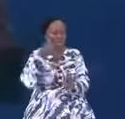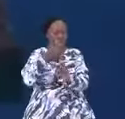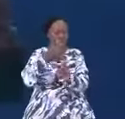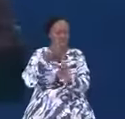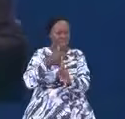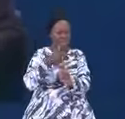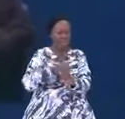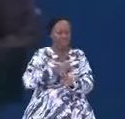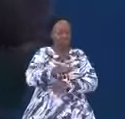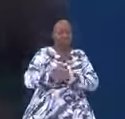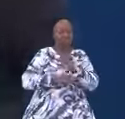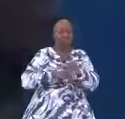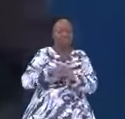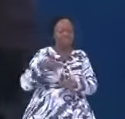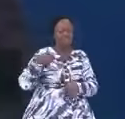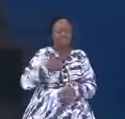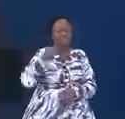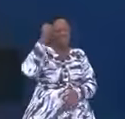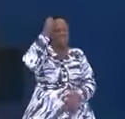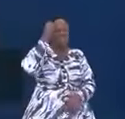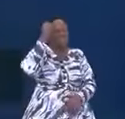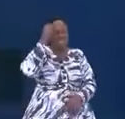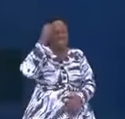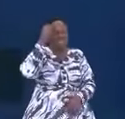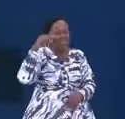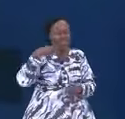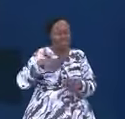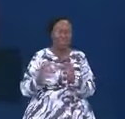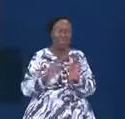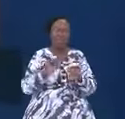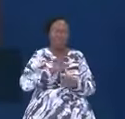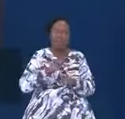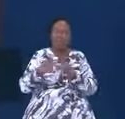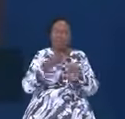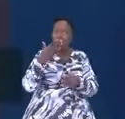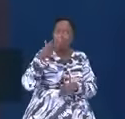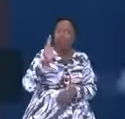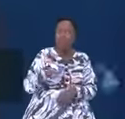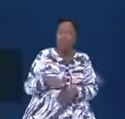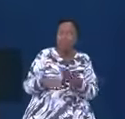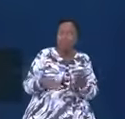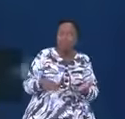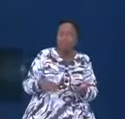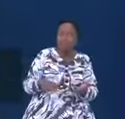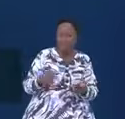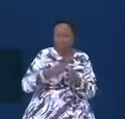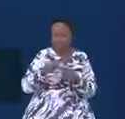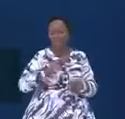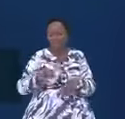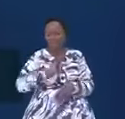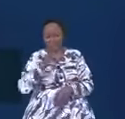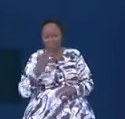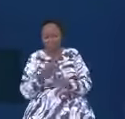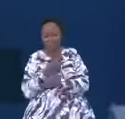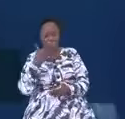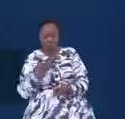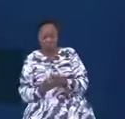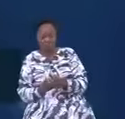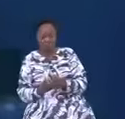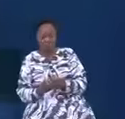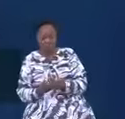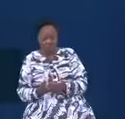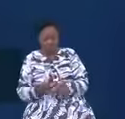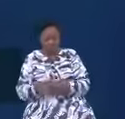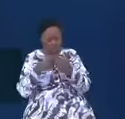nous pensons que si je fais du mal je peux avoir le bien comment ça se passe ça c'est la tromperie